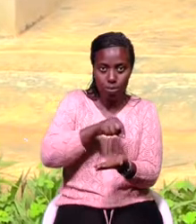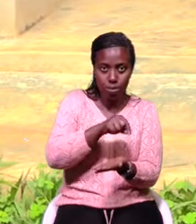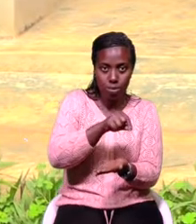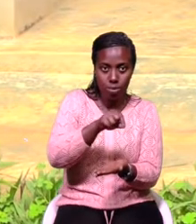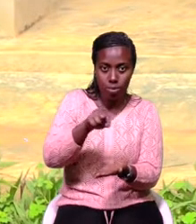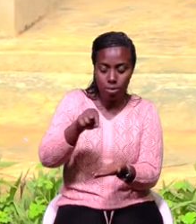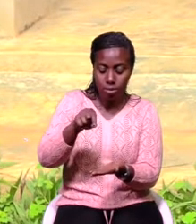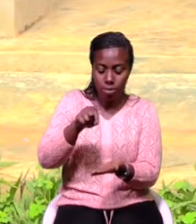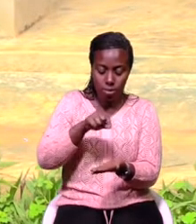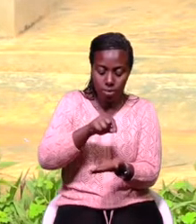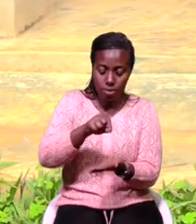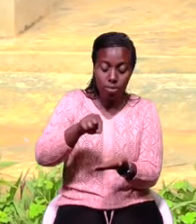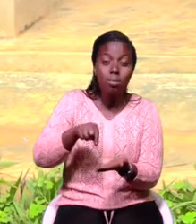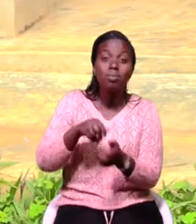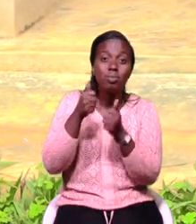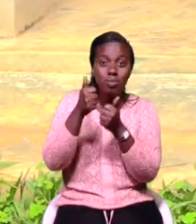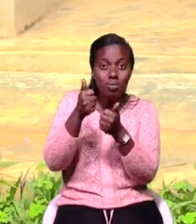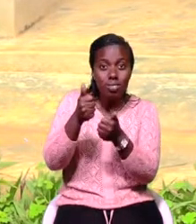byiza